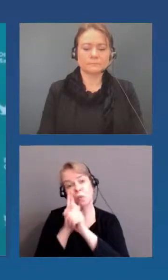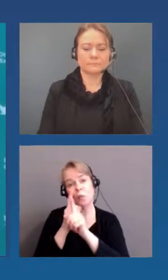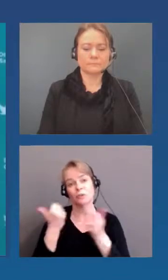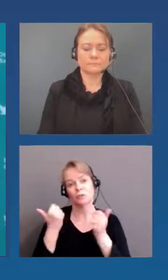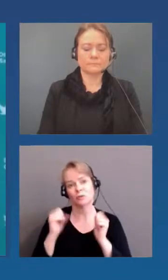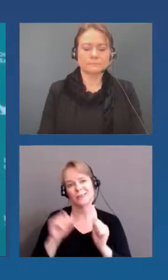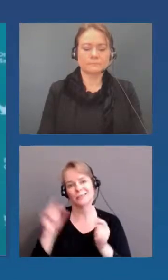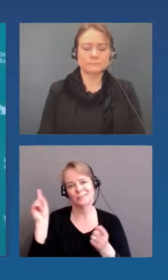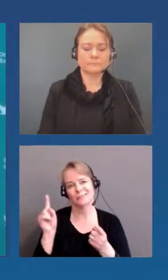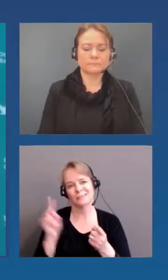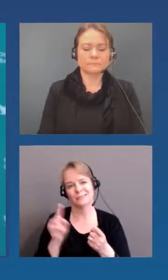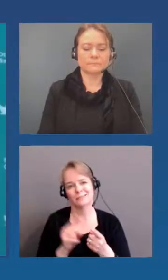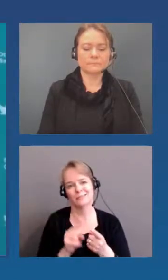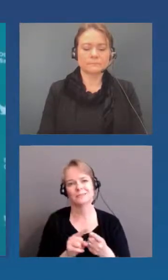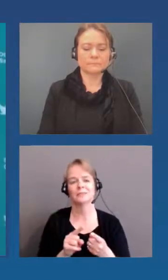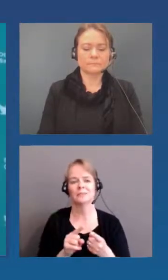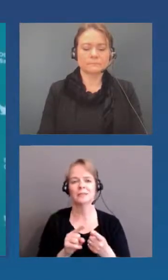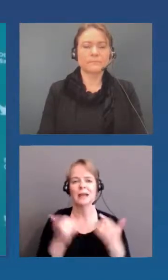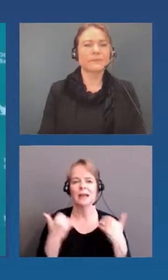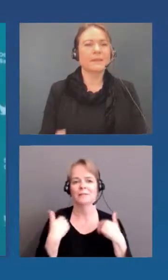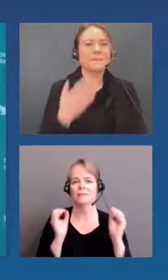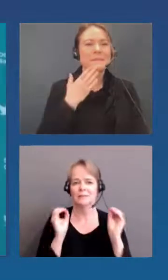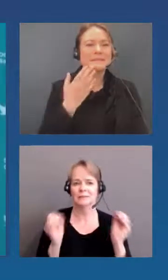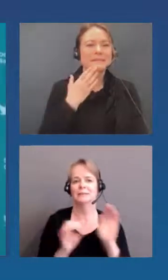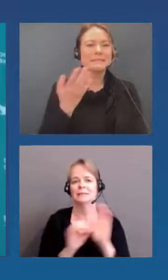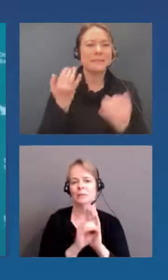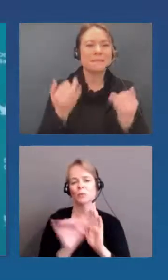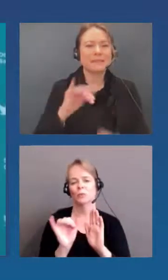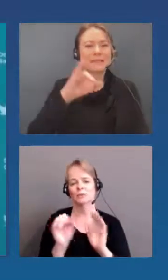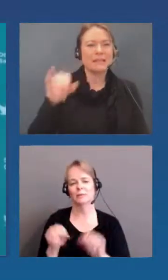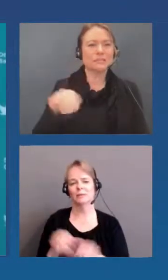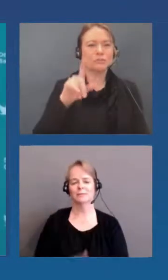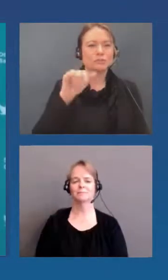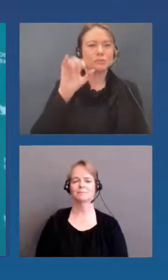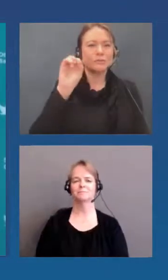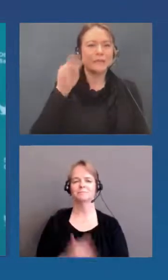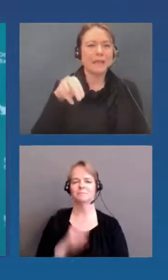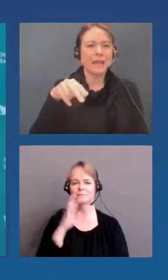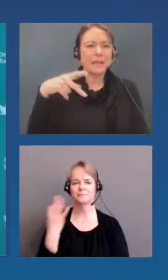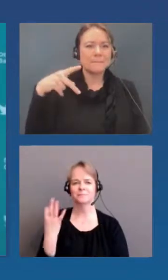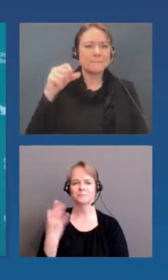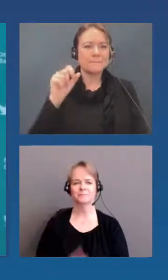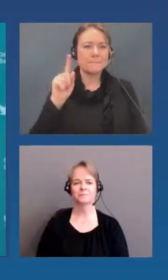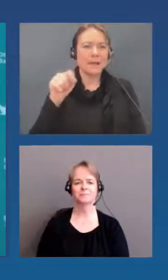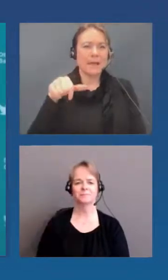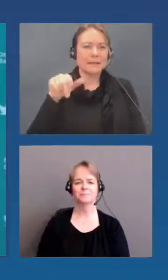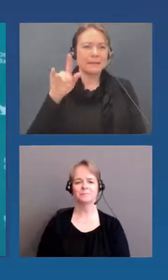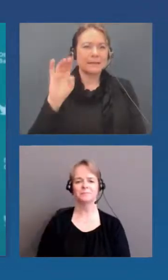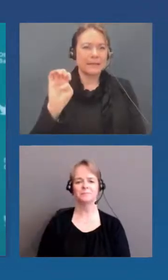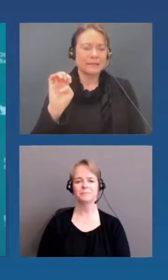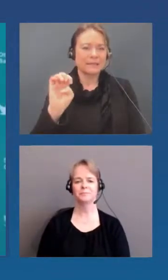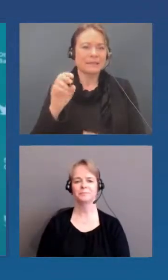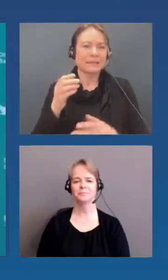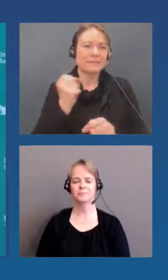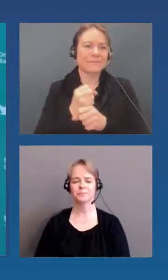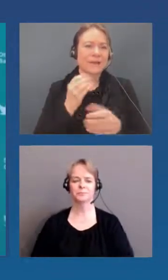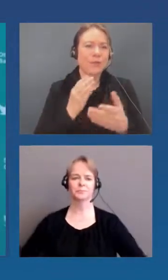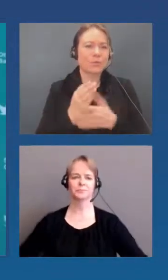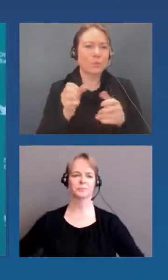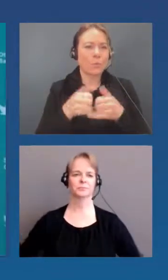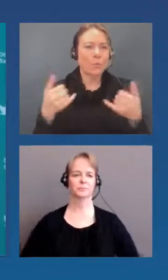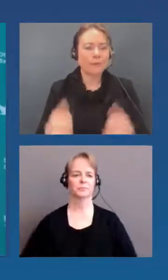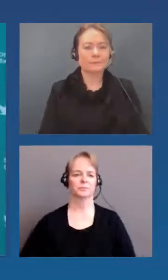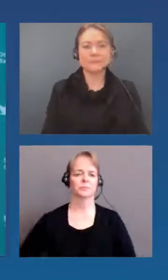Thank you, Craig. Nous allons maintenant à Julien Paquette avec le droit. Julien? Bonjour. Je ne sais